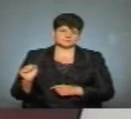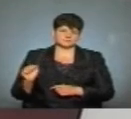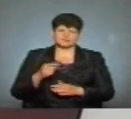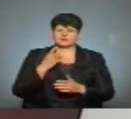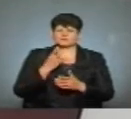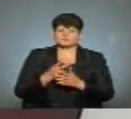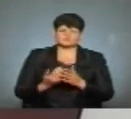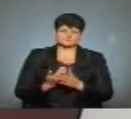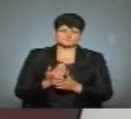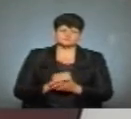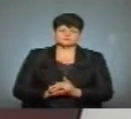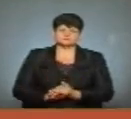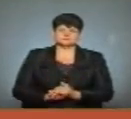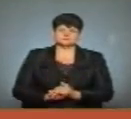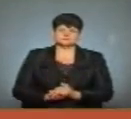Дивіться у випуску.